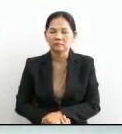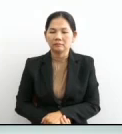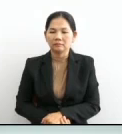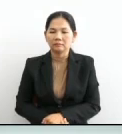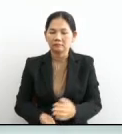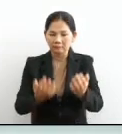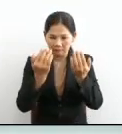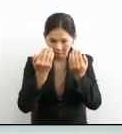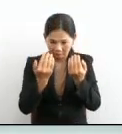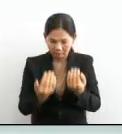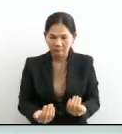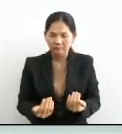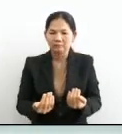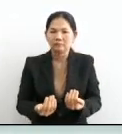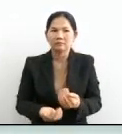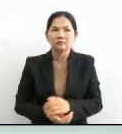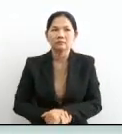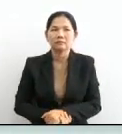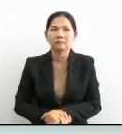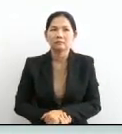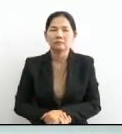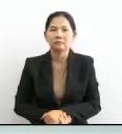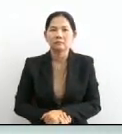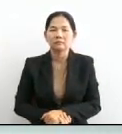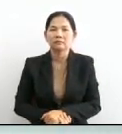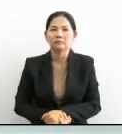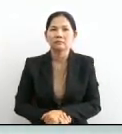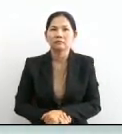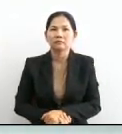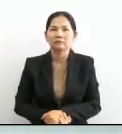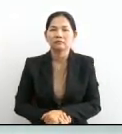បច្ចុប្បន្ននេះ